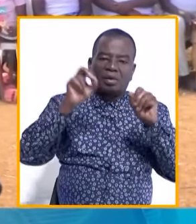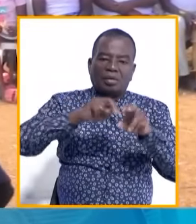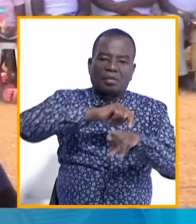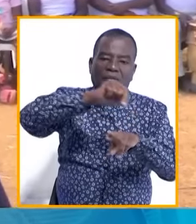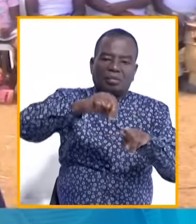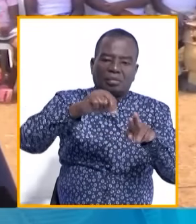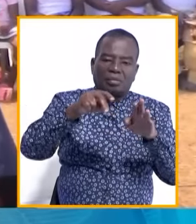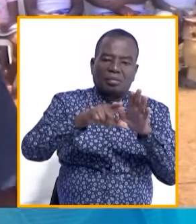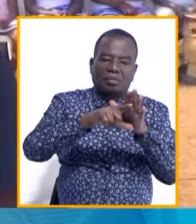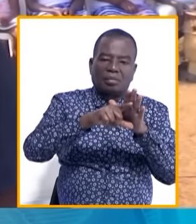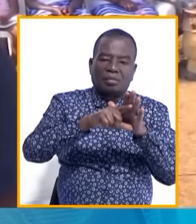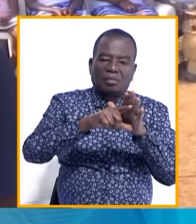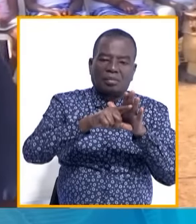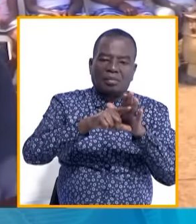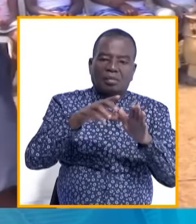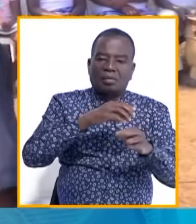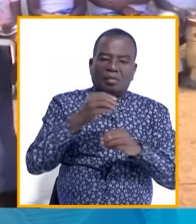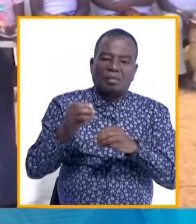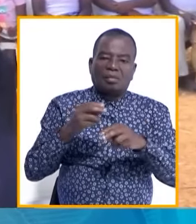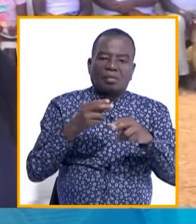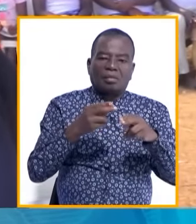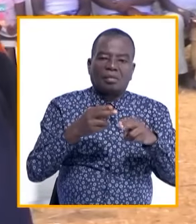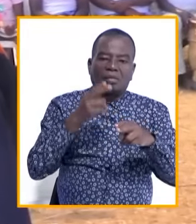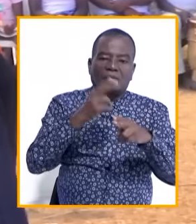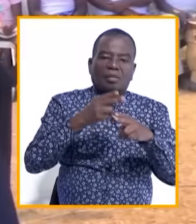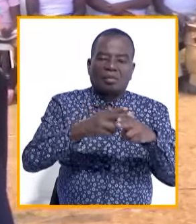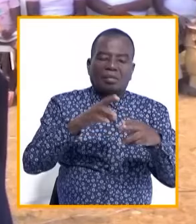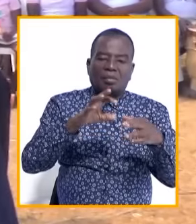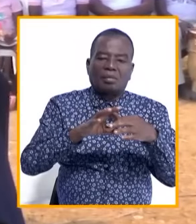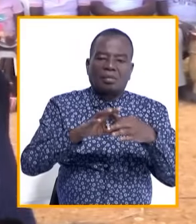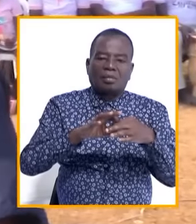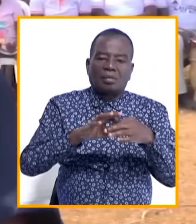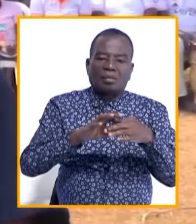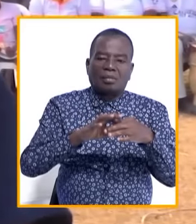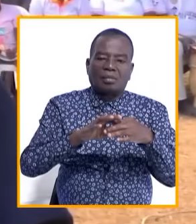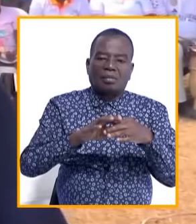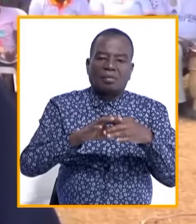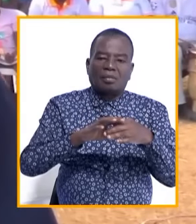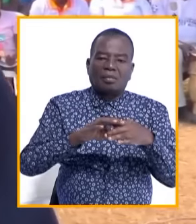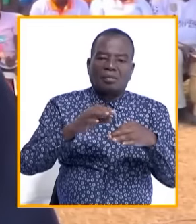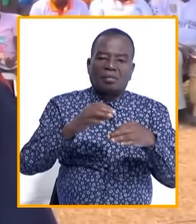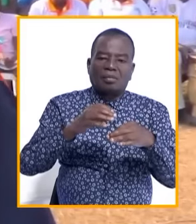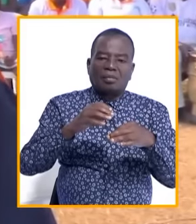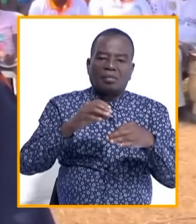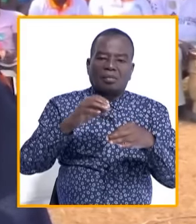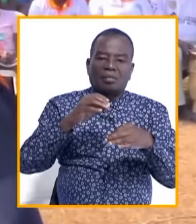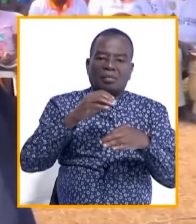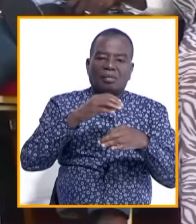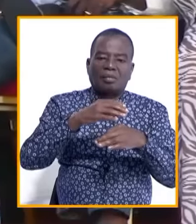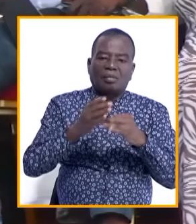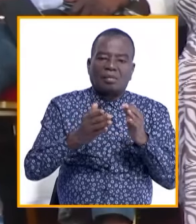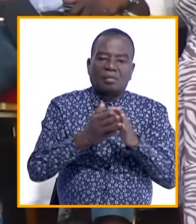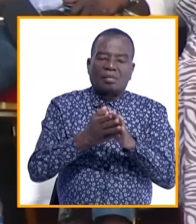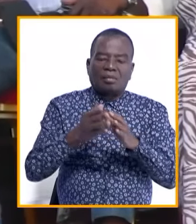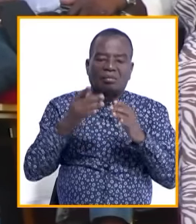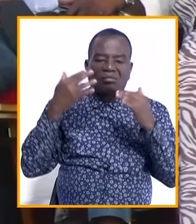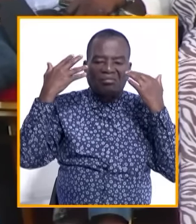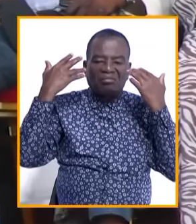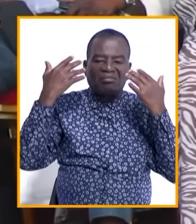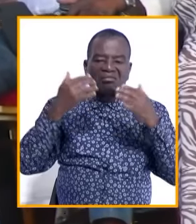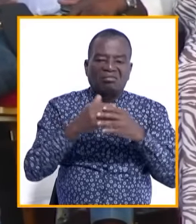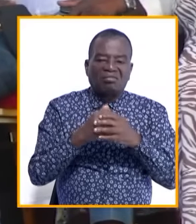ce concours sera un concours national et portera le nom prix Apédé